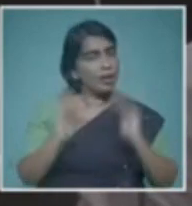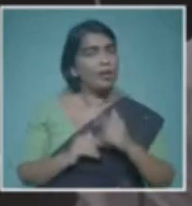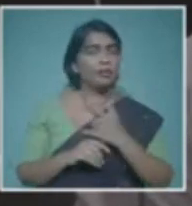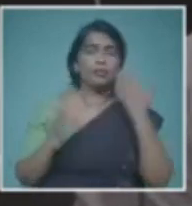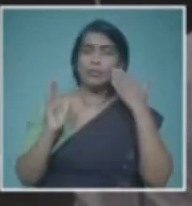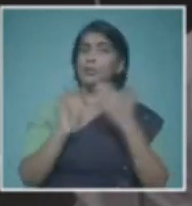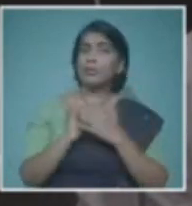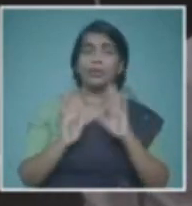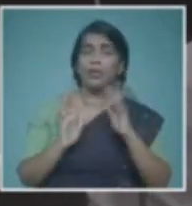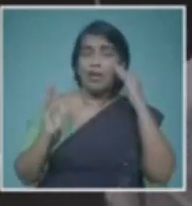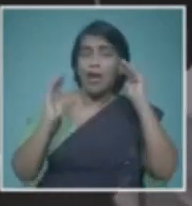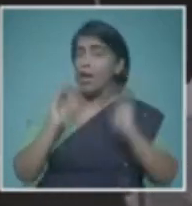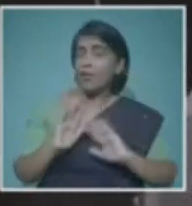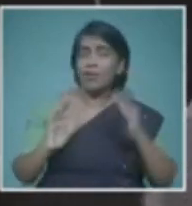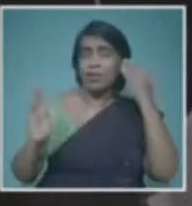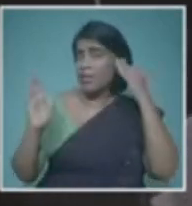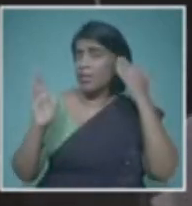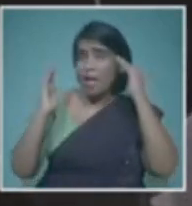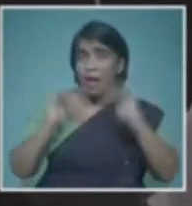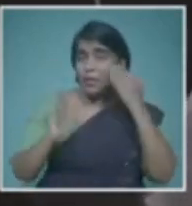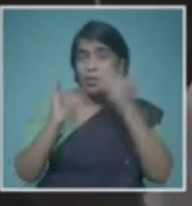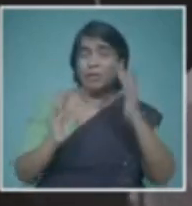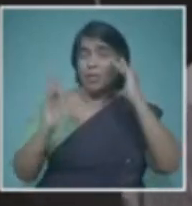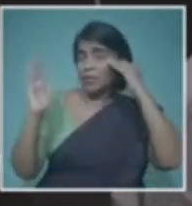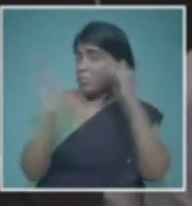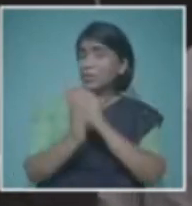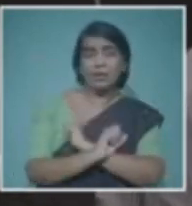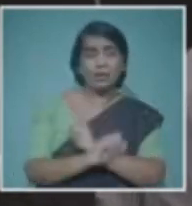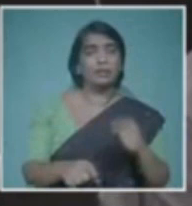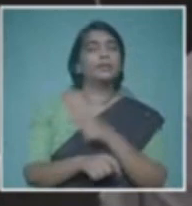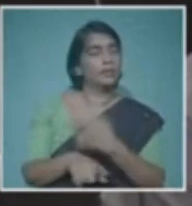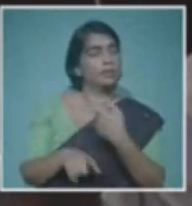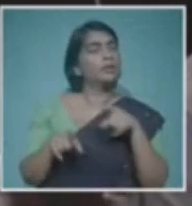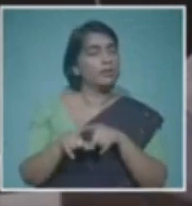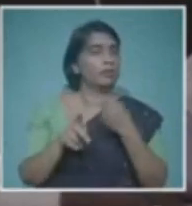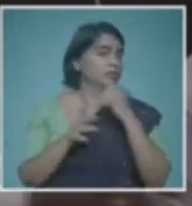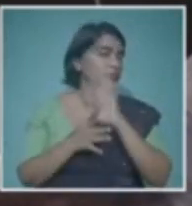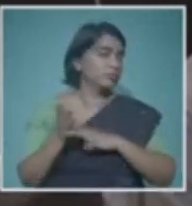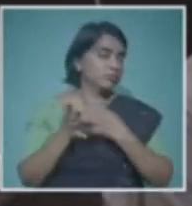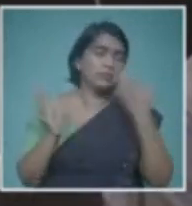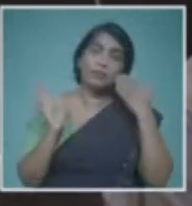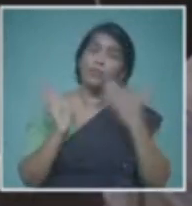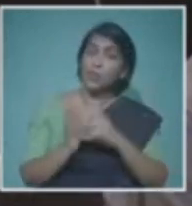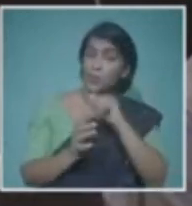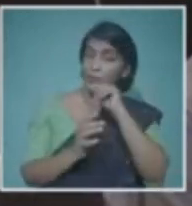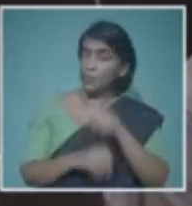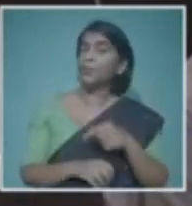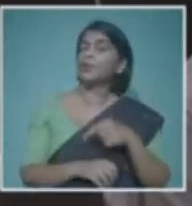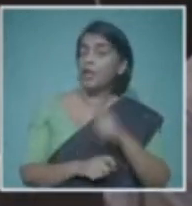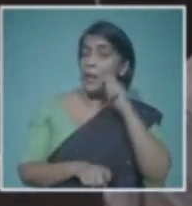ඉතාමත්ම අඩු අවධානයක් නෙවෙයි අවධානයක් දීලමත් නැහැ ඉතින් අයවැය තුල ඇත්ත වශයෙන්ම සිද්ධ වෙන්න